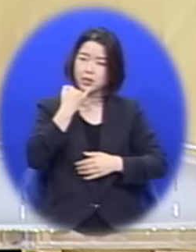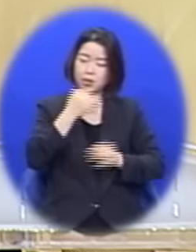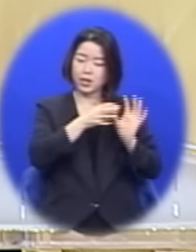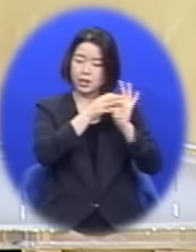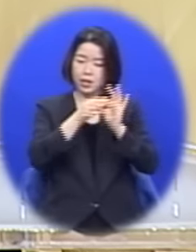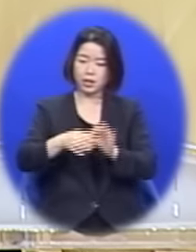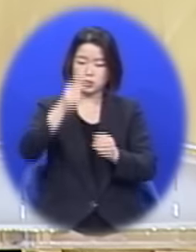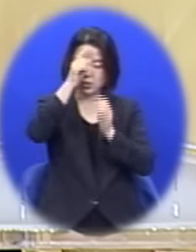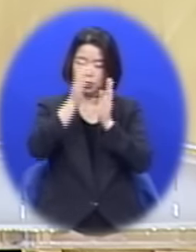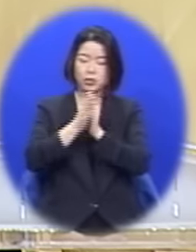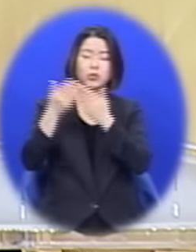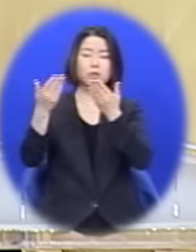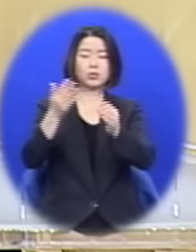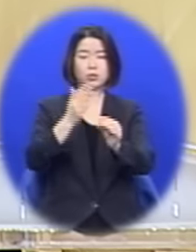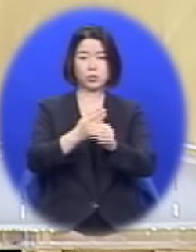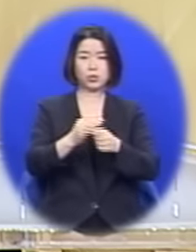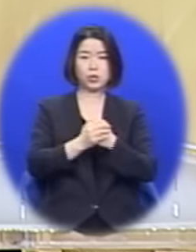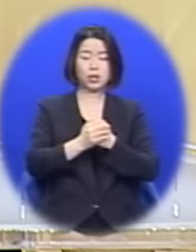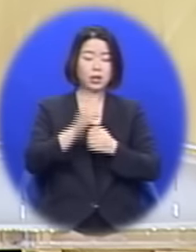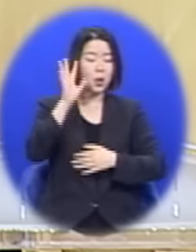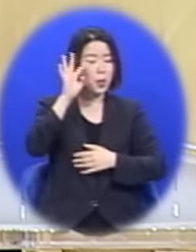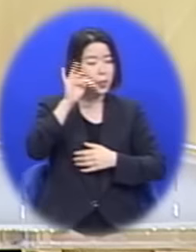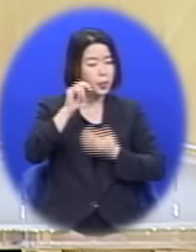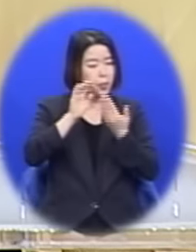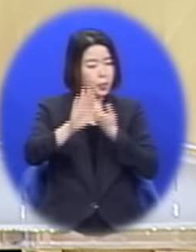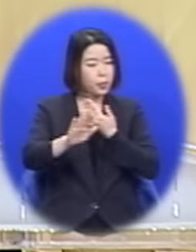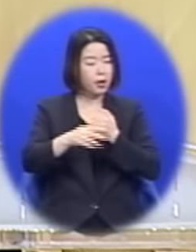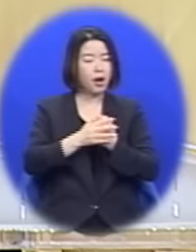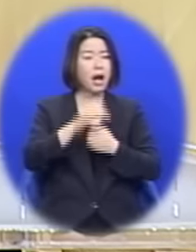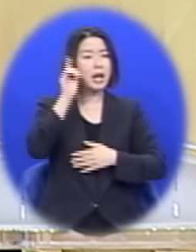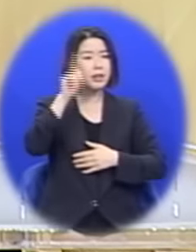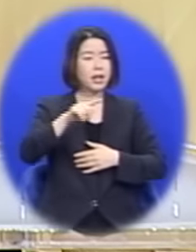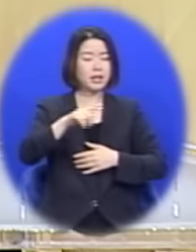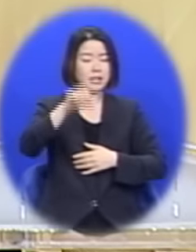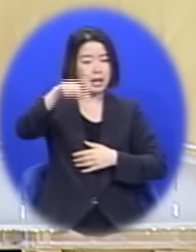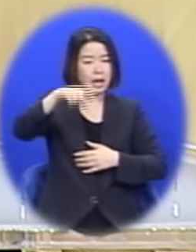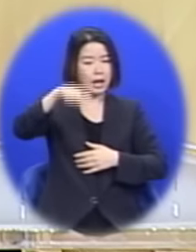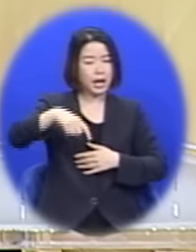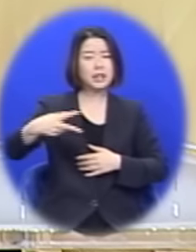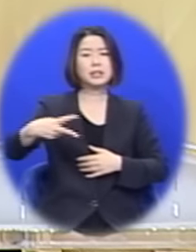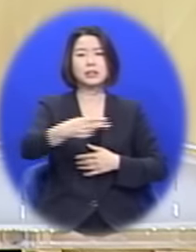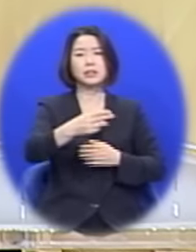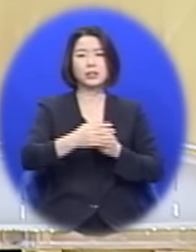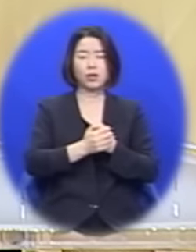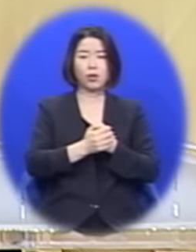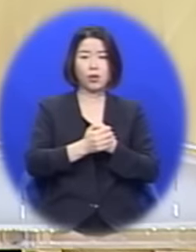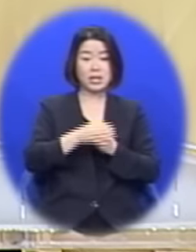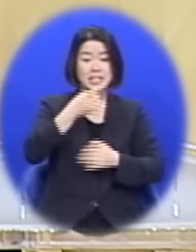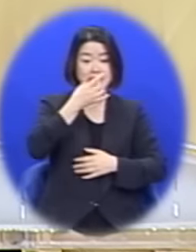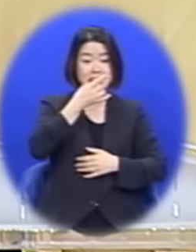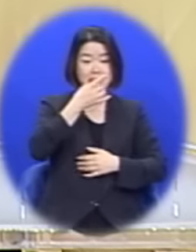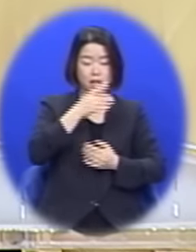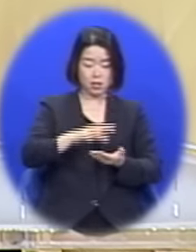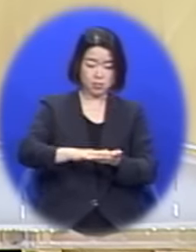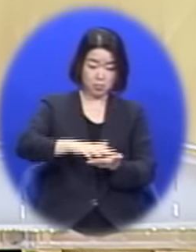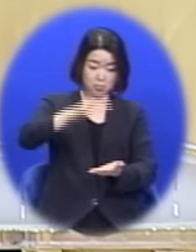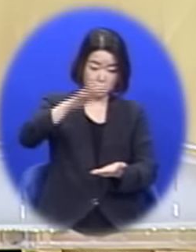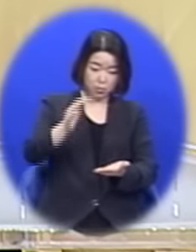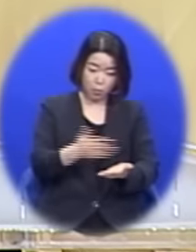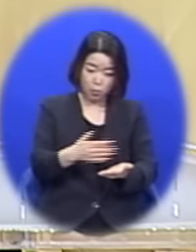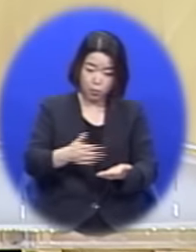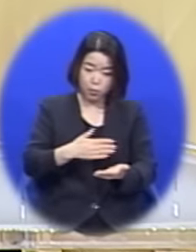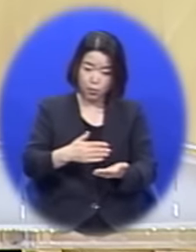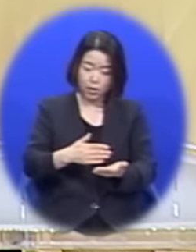있었습니다. 그러다 며칠 뒤 내일이면 카드마저 끊기는데 쌀통의 바닥이 보이자 불안감에